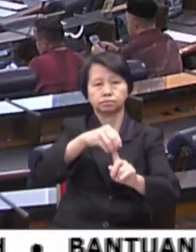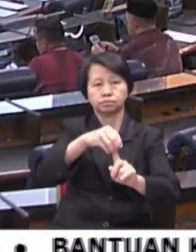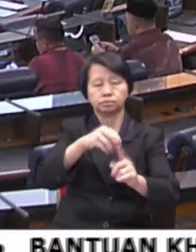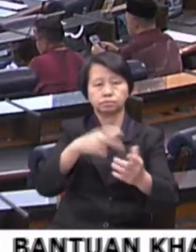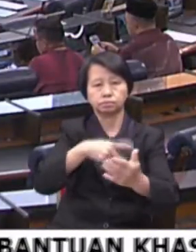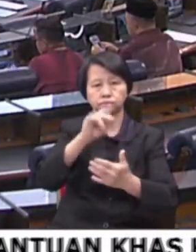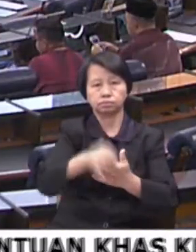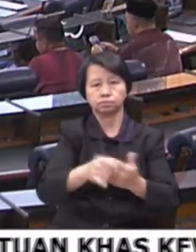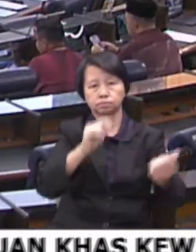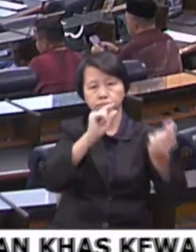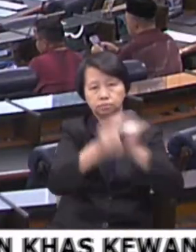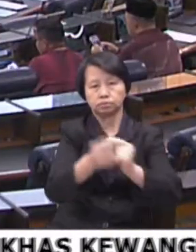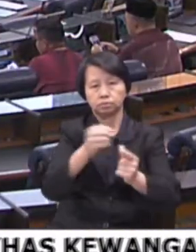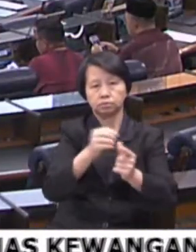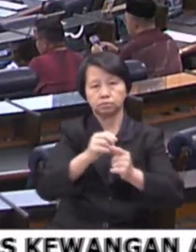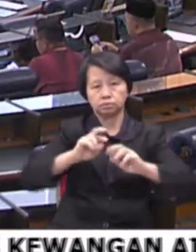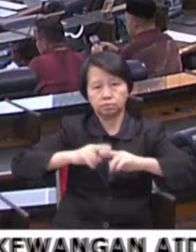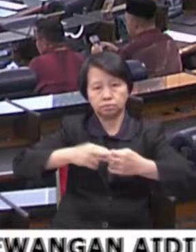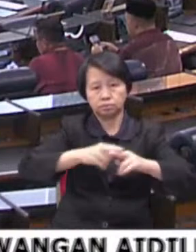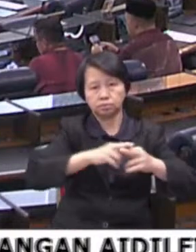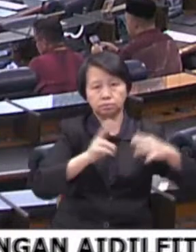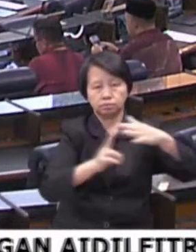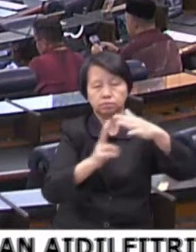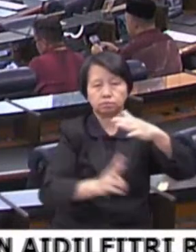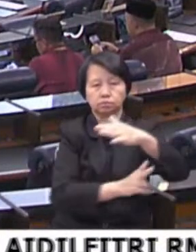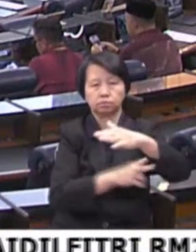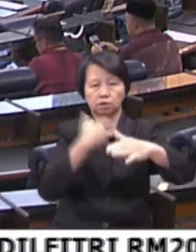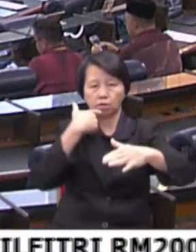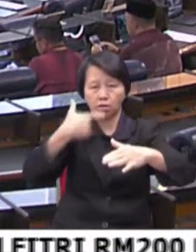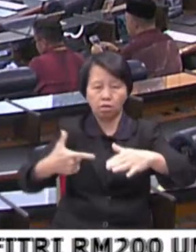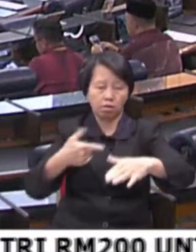Project mengganti atau membaik oleh jembatan